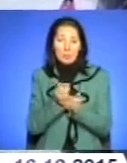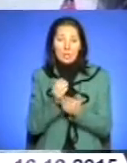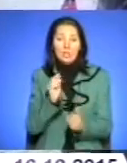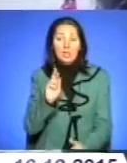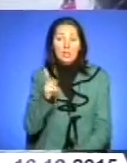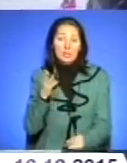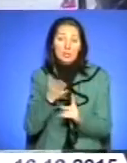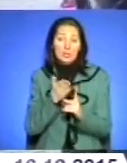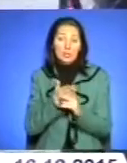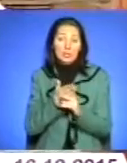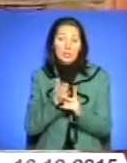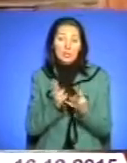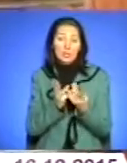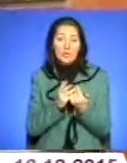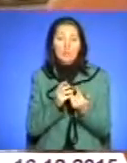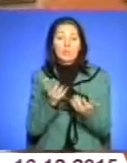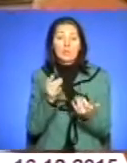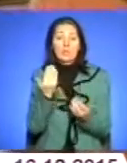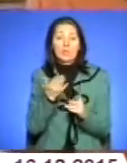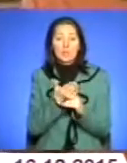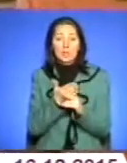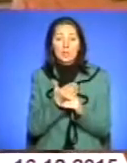субсидії нараховувати. Скільки ваша субсидія?